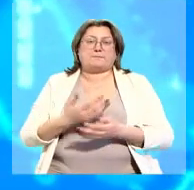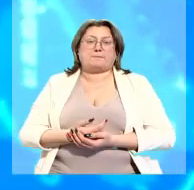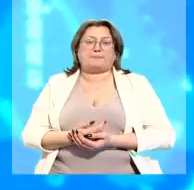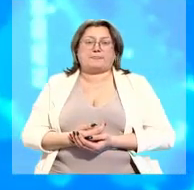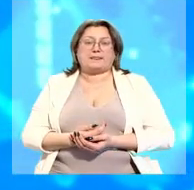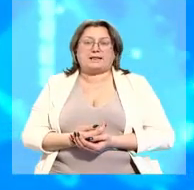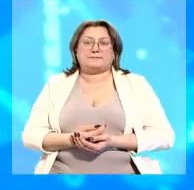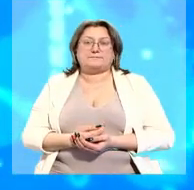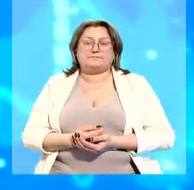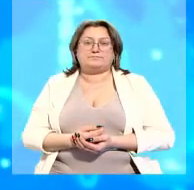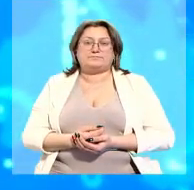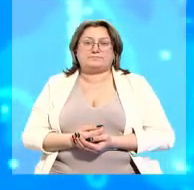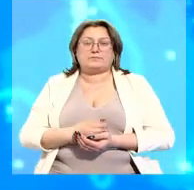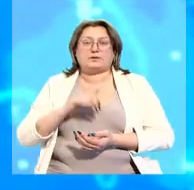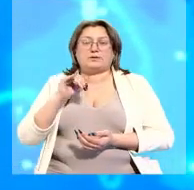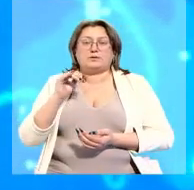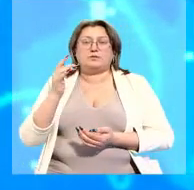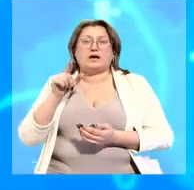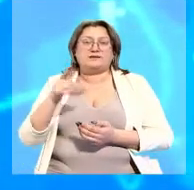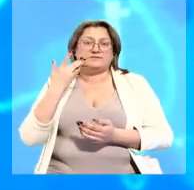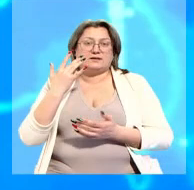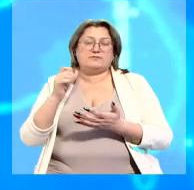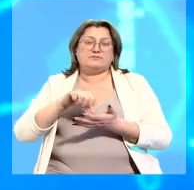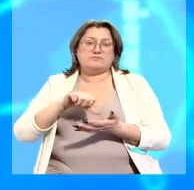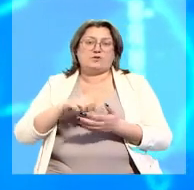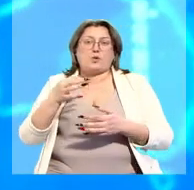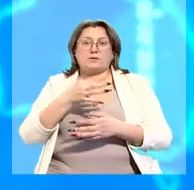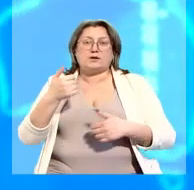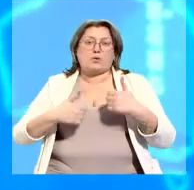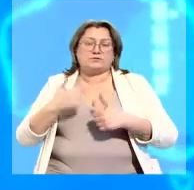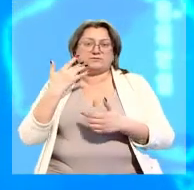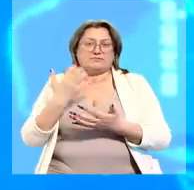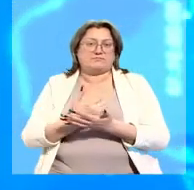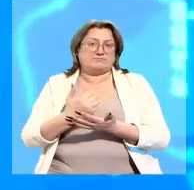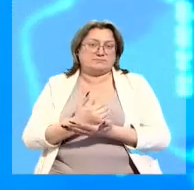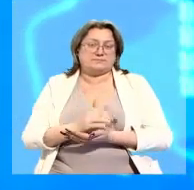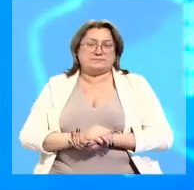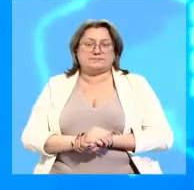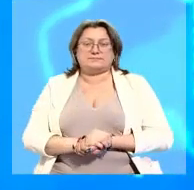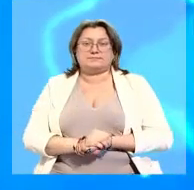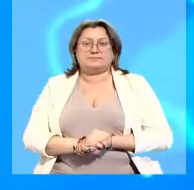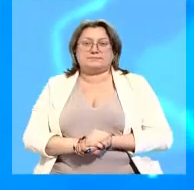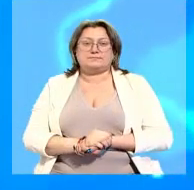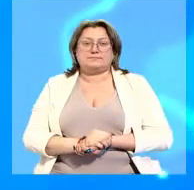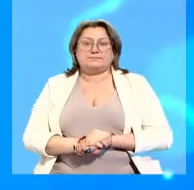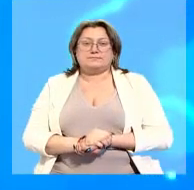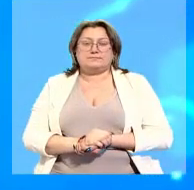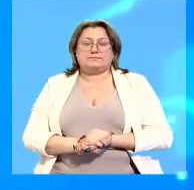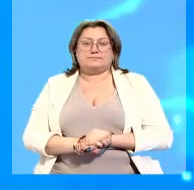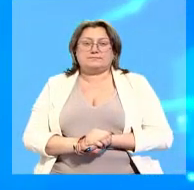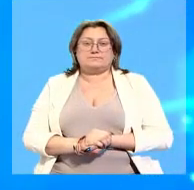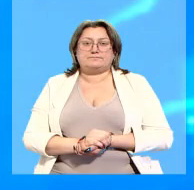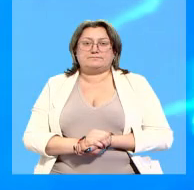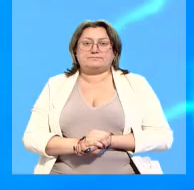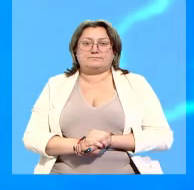емес. Сондықтан ауылдан шыққан таланттың өзін одан әрі дамытуына мүмкіндік жасап, жаңа есімдерге жол ашу